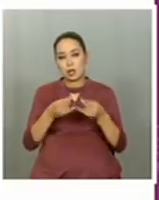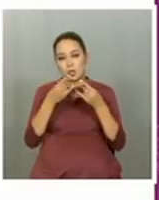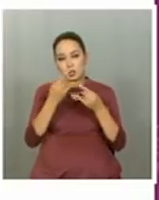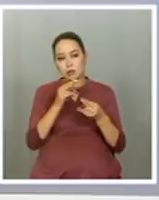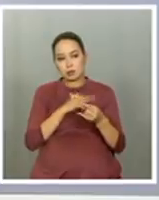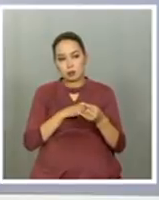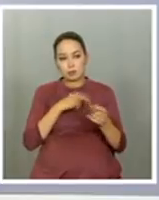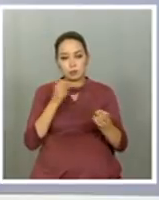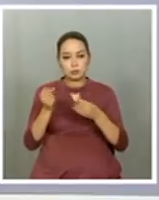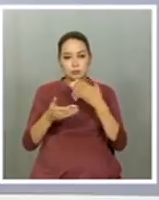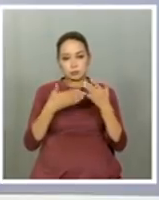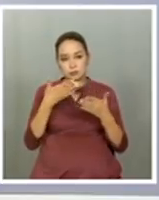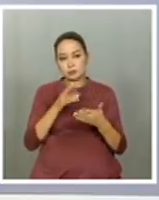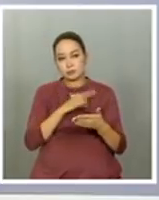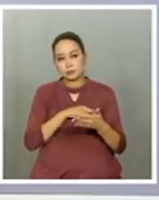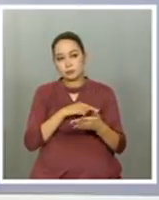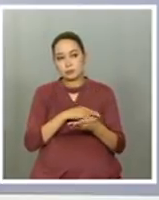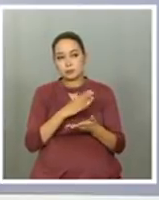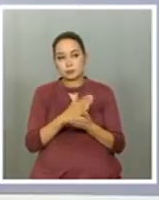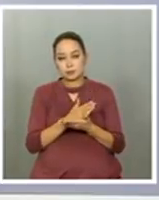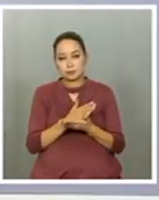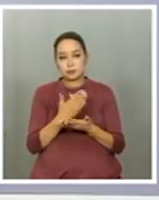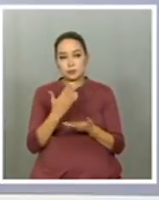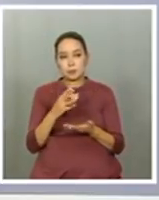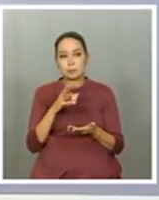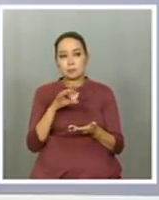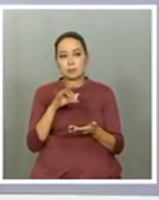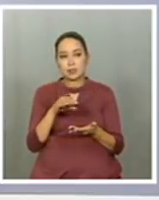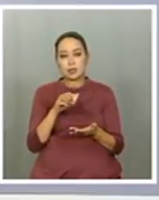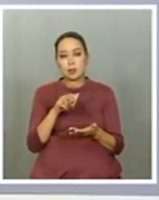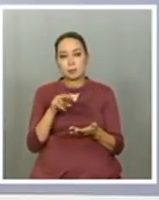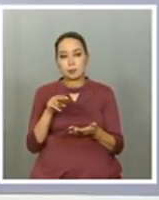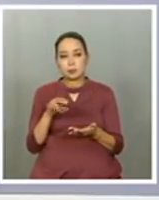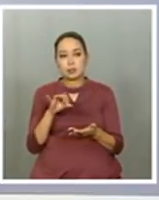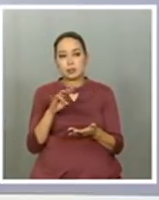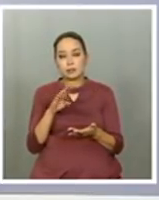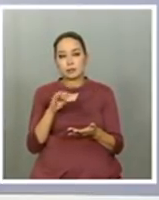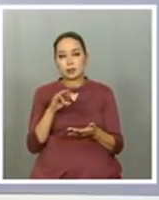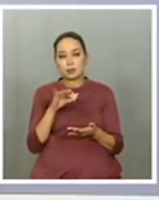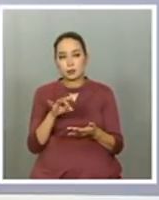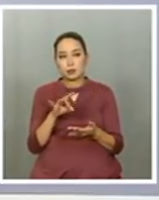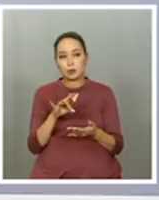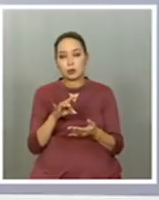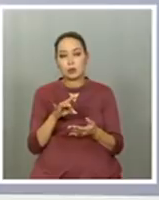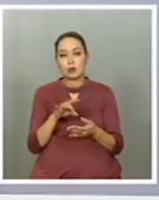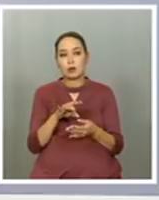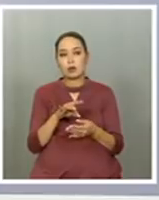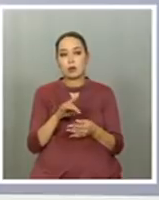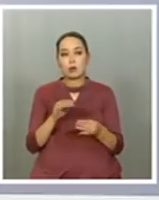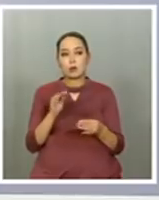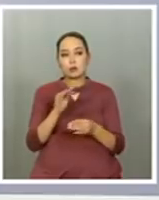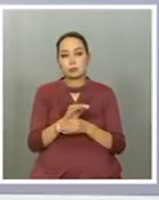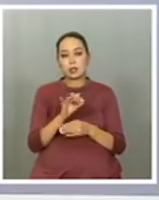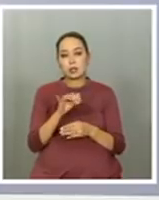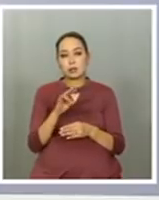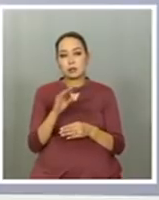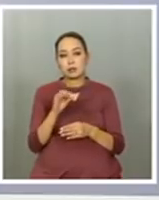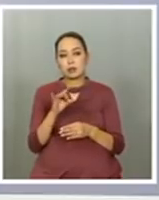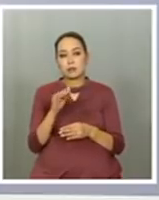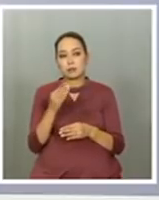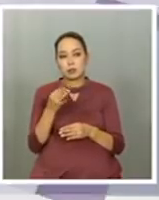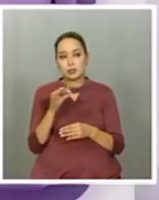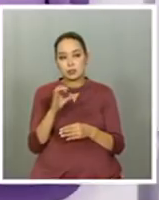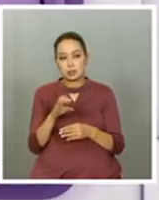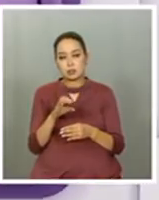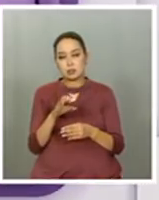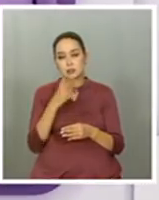тұрады. Енді Meet App Inventor бұлттық ортасында қосымша интерфейсін құруды